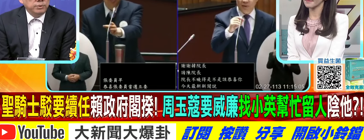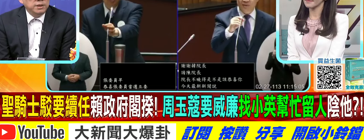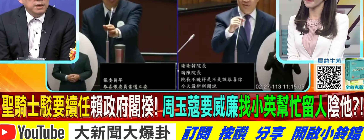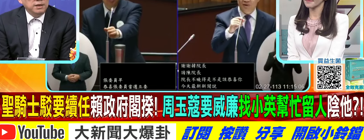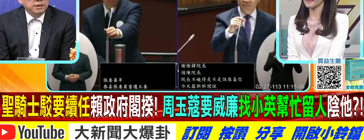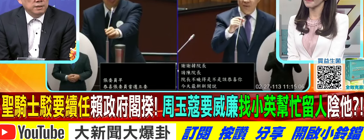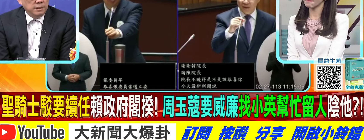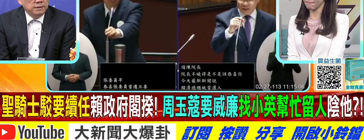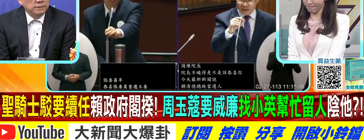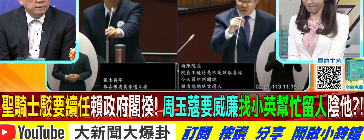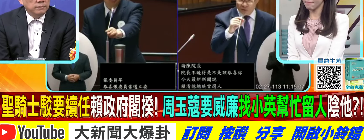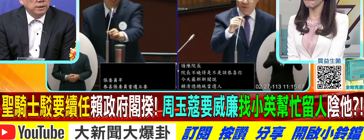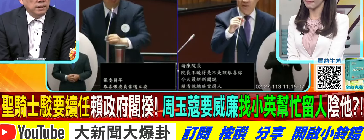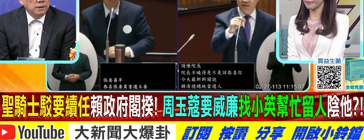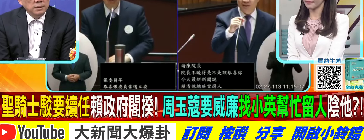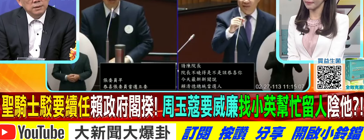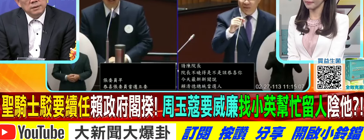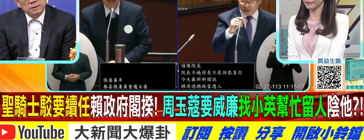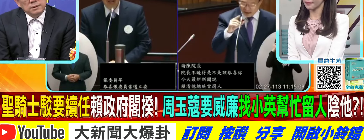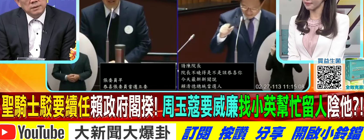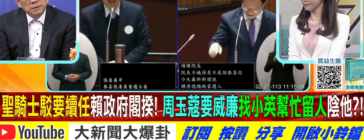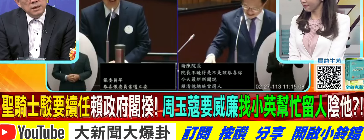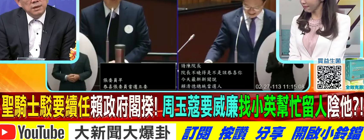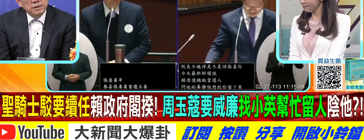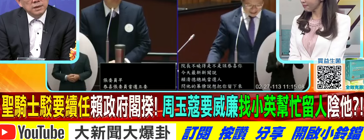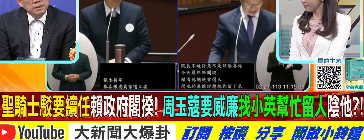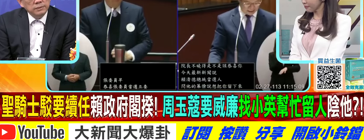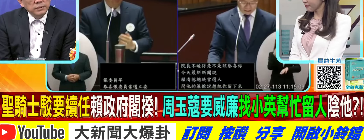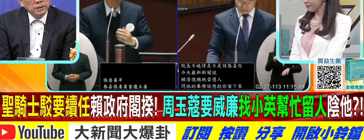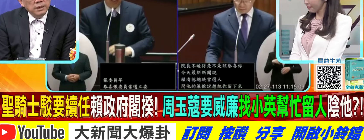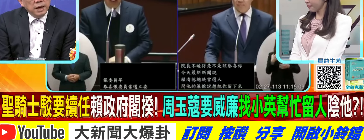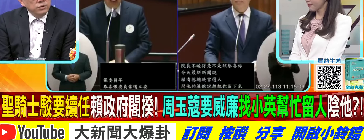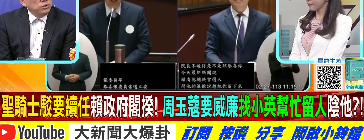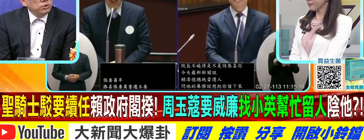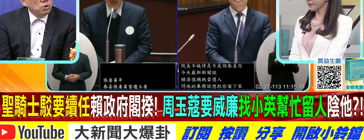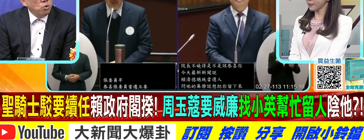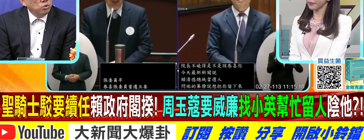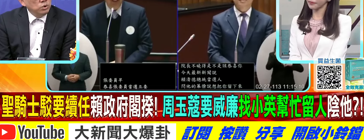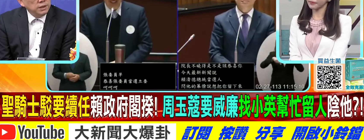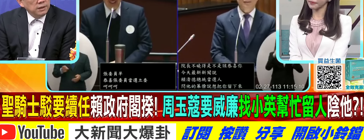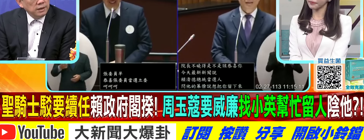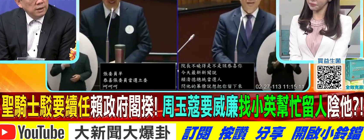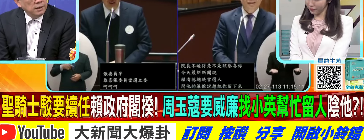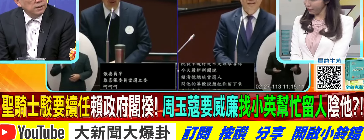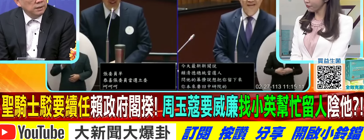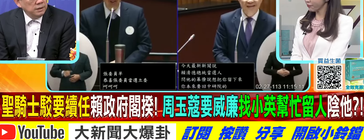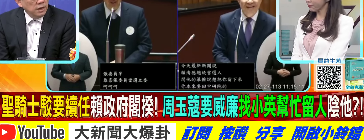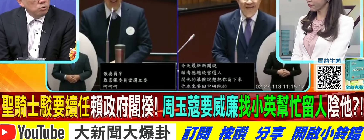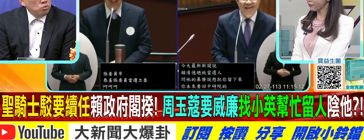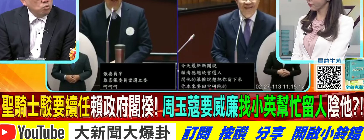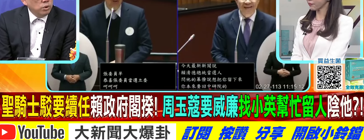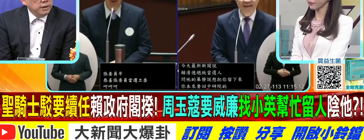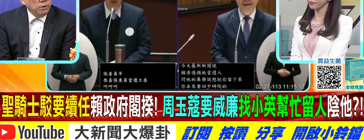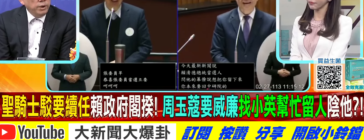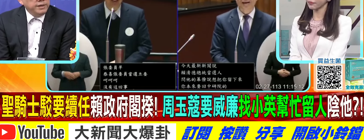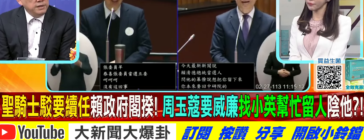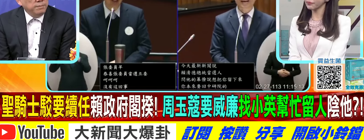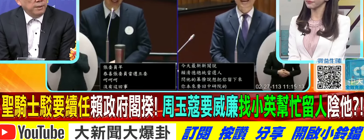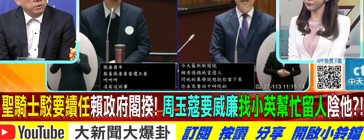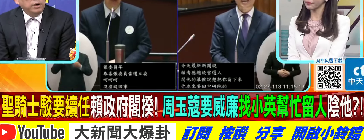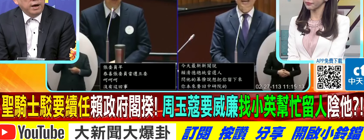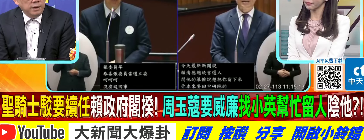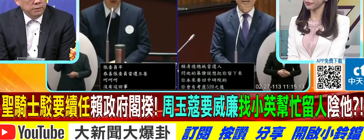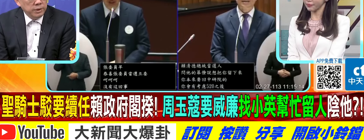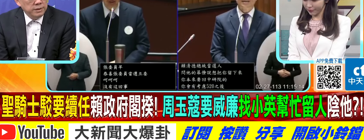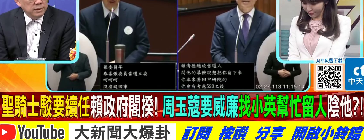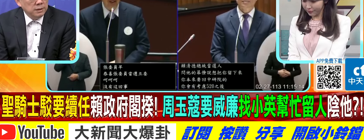好像不是第一任了。嗯，就是第一任感觉就是过渡性的了。嗯，先度过这个危机吧，